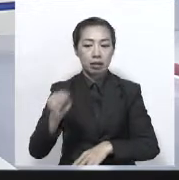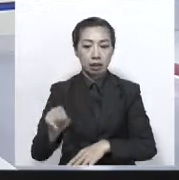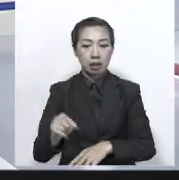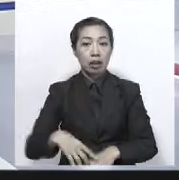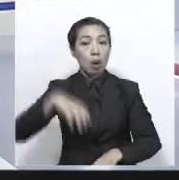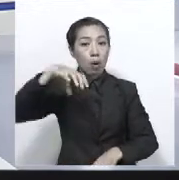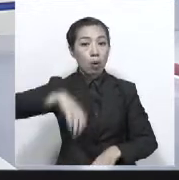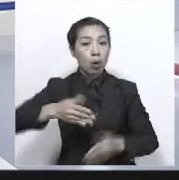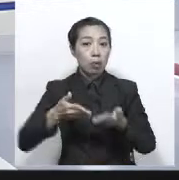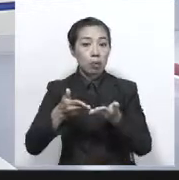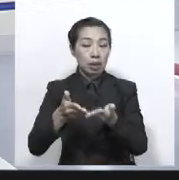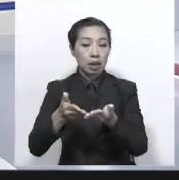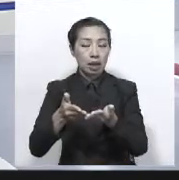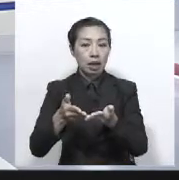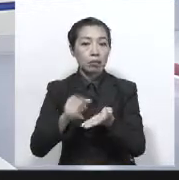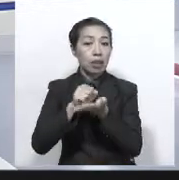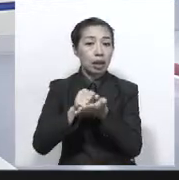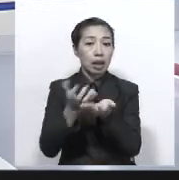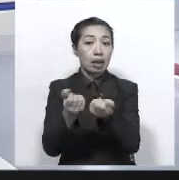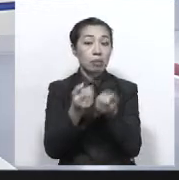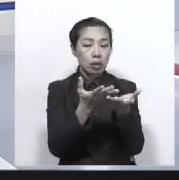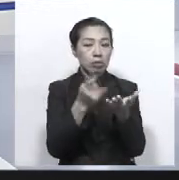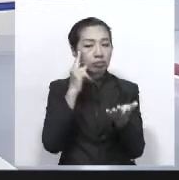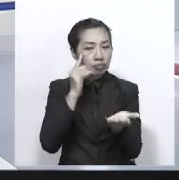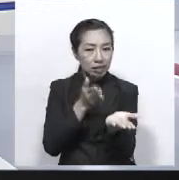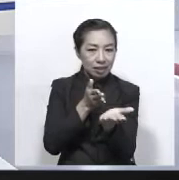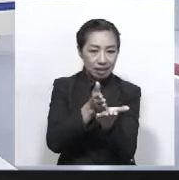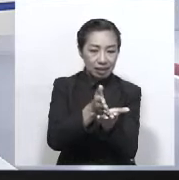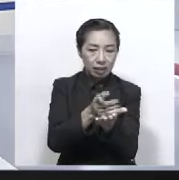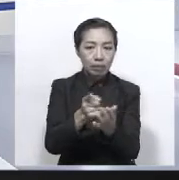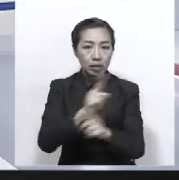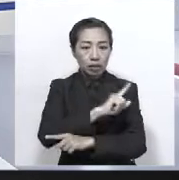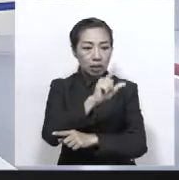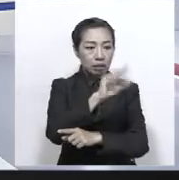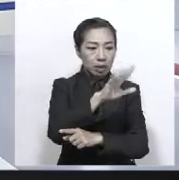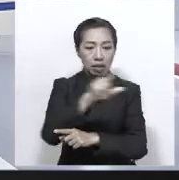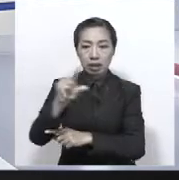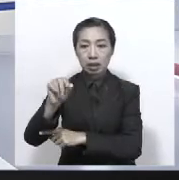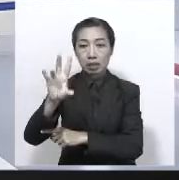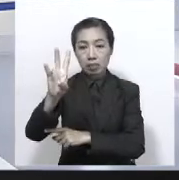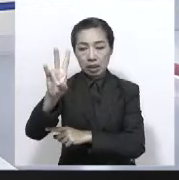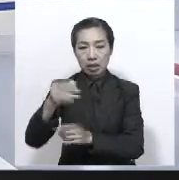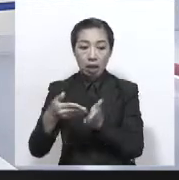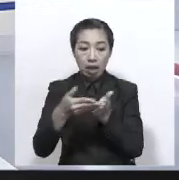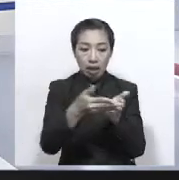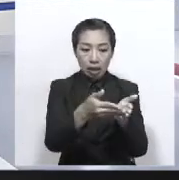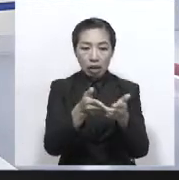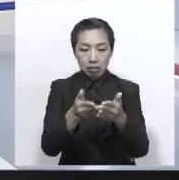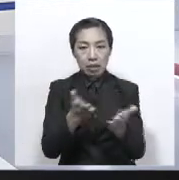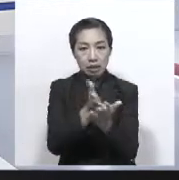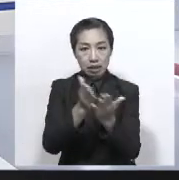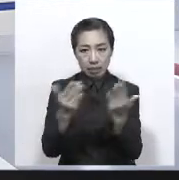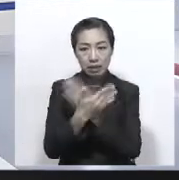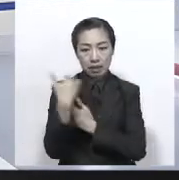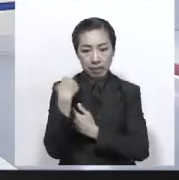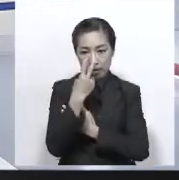าท่าเองก็ได้มีการเปลี่ยนเส้นทางการเดินเรือในช่วงวันที่ 25-27 ตุลาคมนี้ติดตามรายละเอียดได้จากรายงานพิ